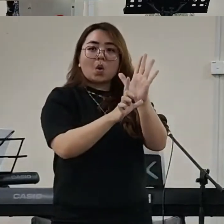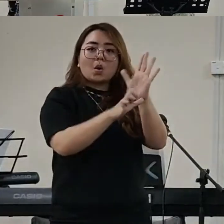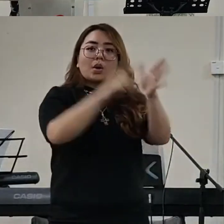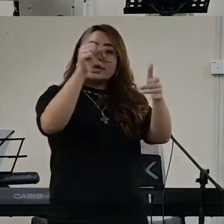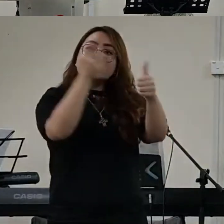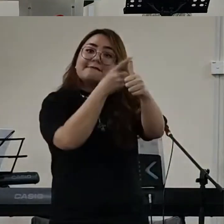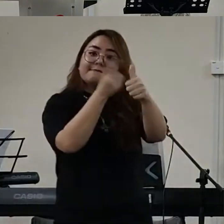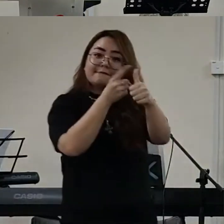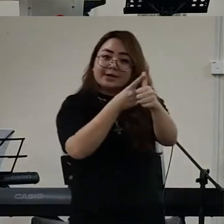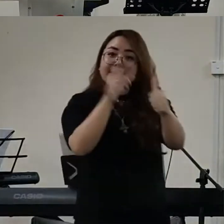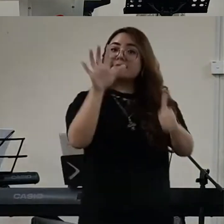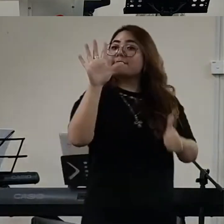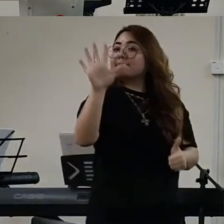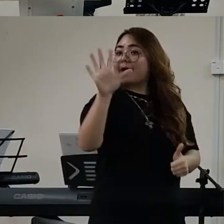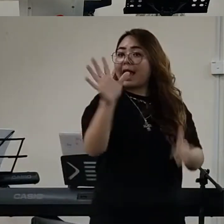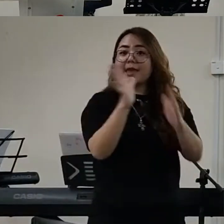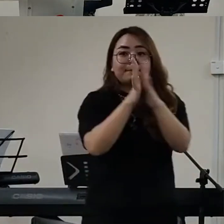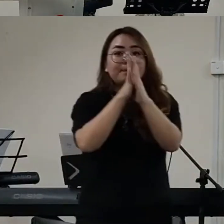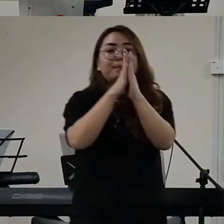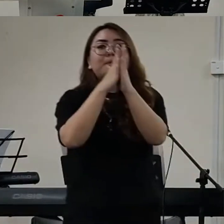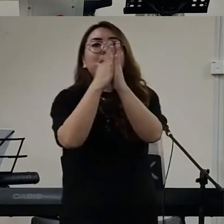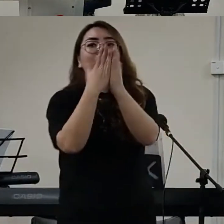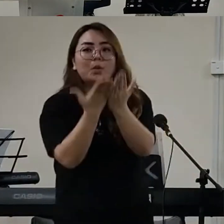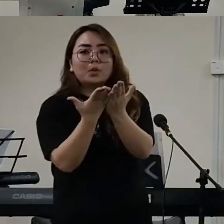圣经里面呢是就是